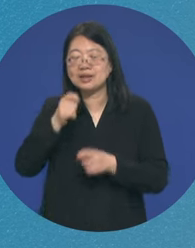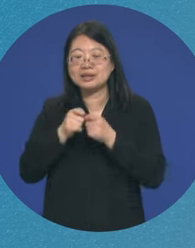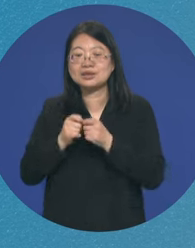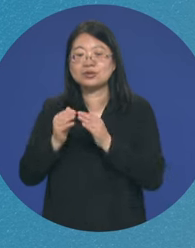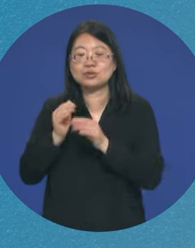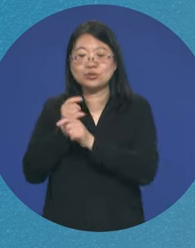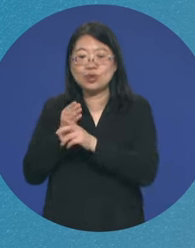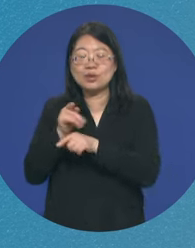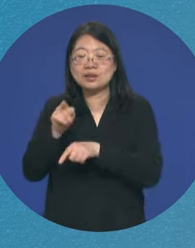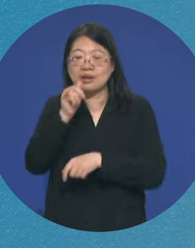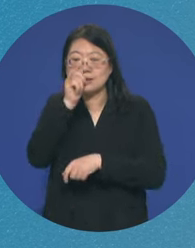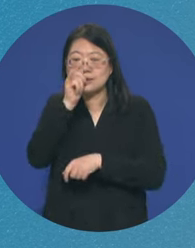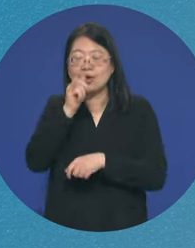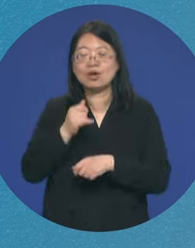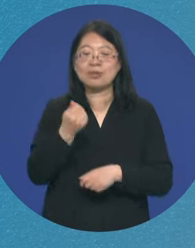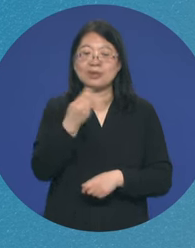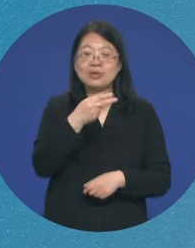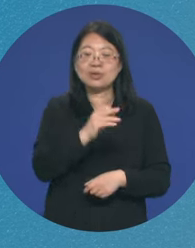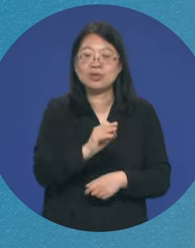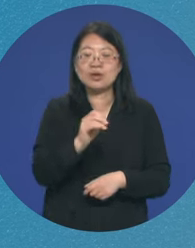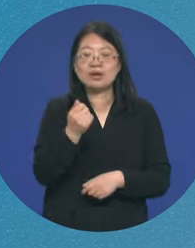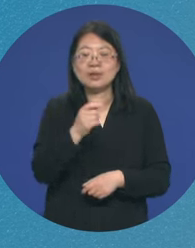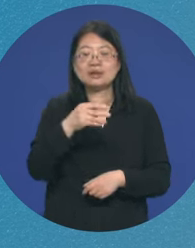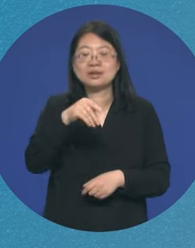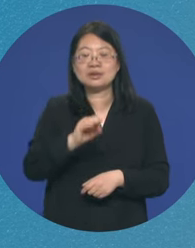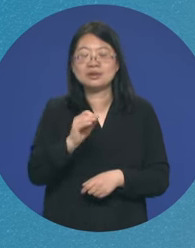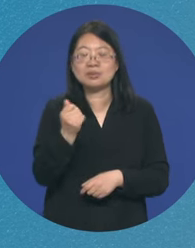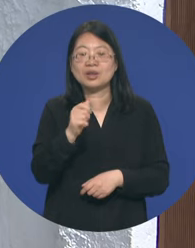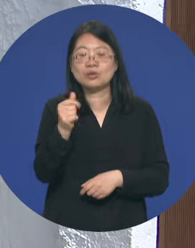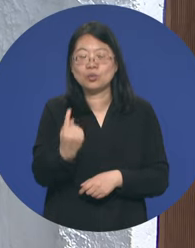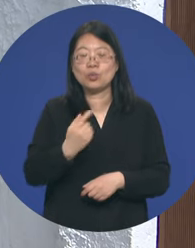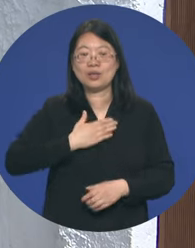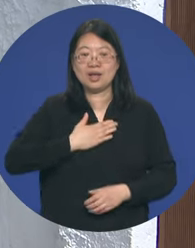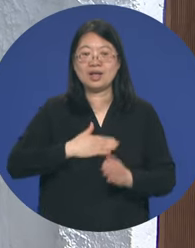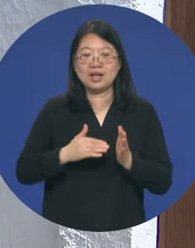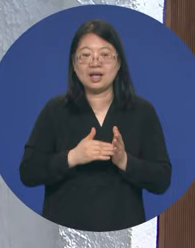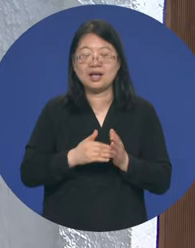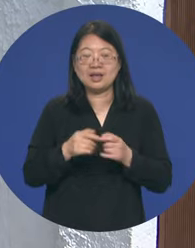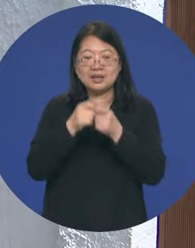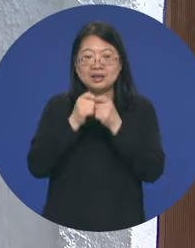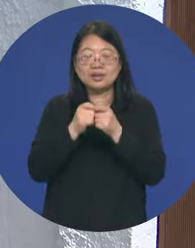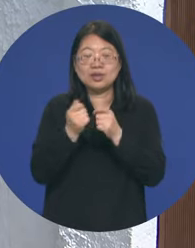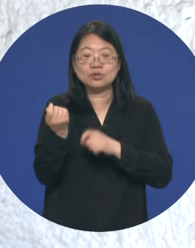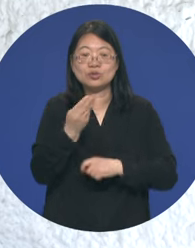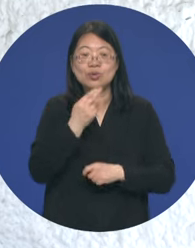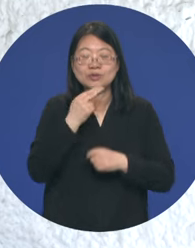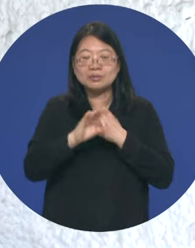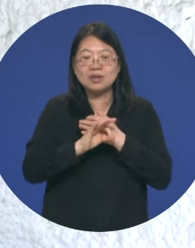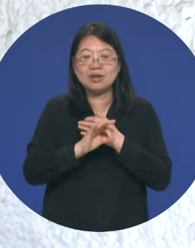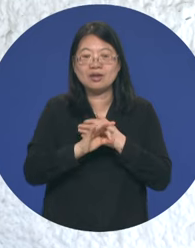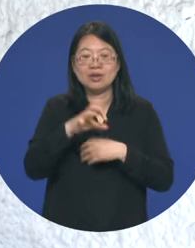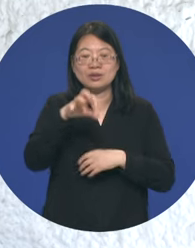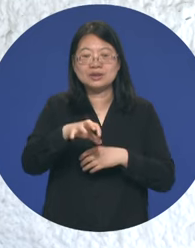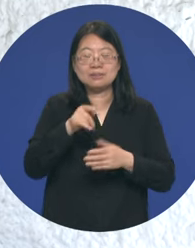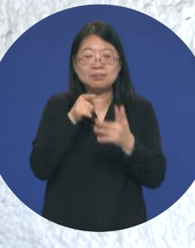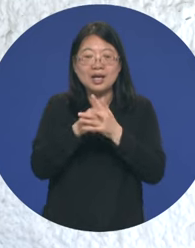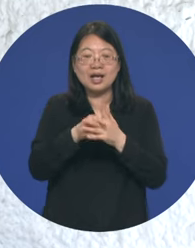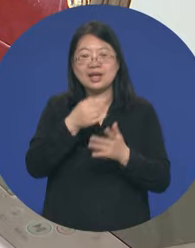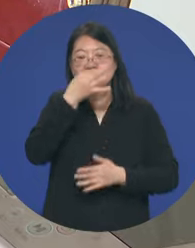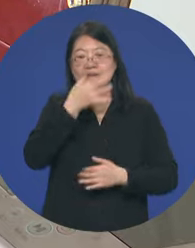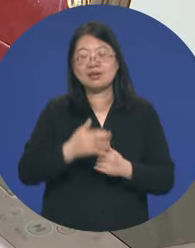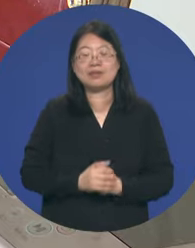상세 주소가 있어야 몇 동인지 몇 층 몇 표인지 알 수 있는데요이 같은 상세 주소가 없는 경우에는 위치파악이